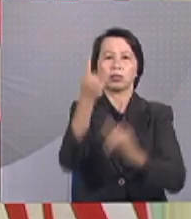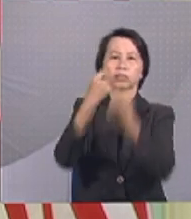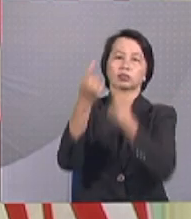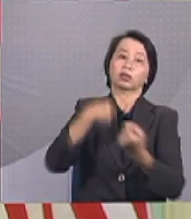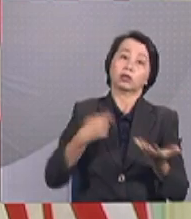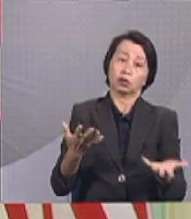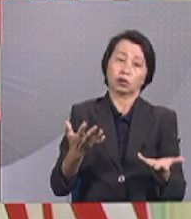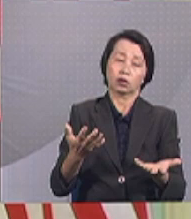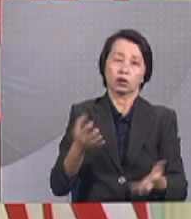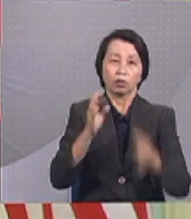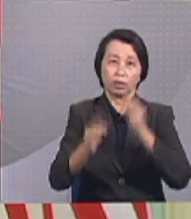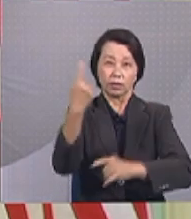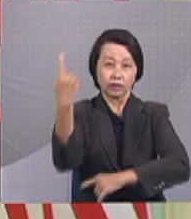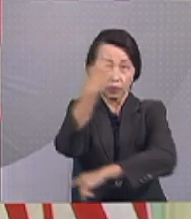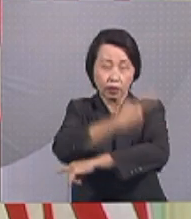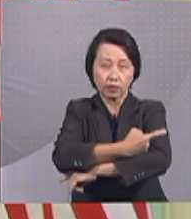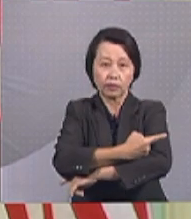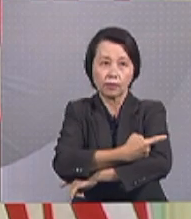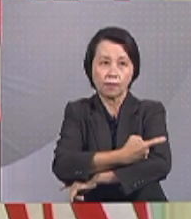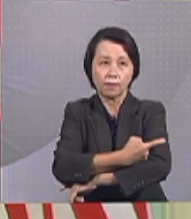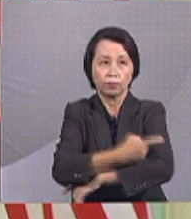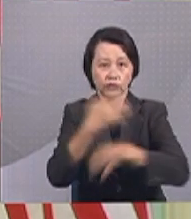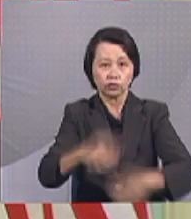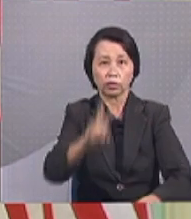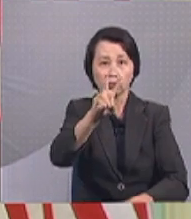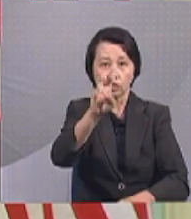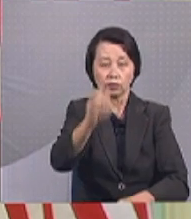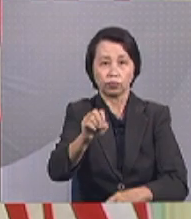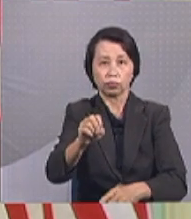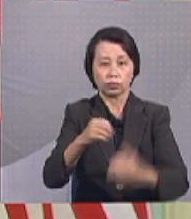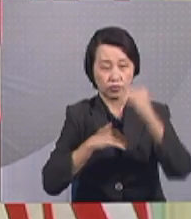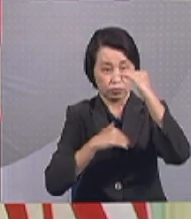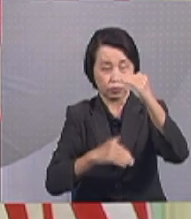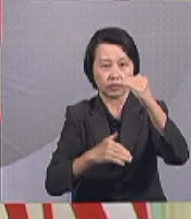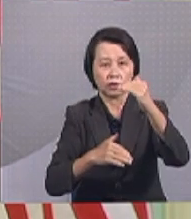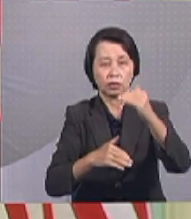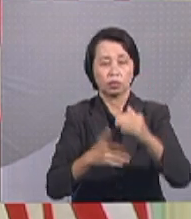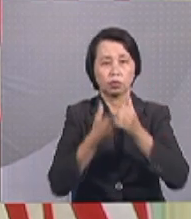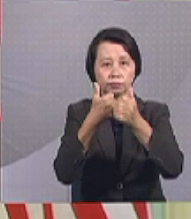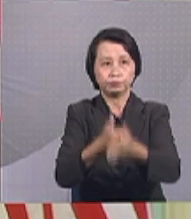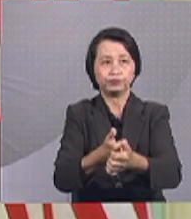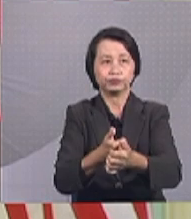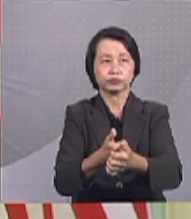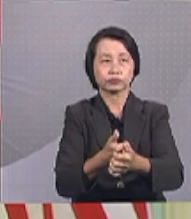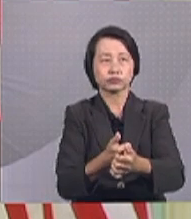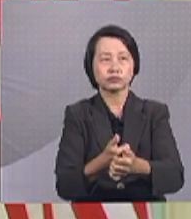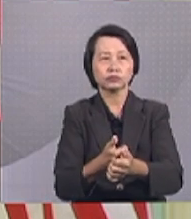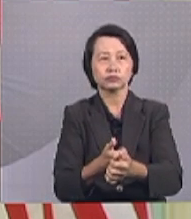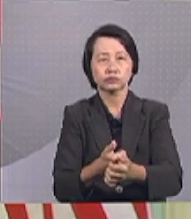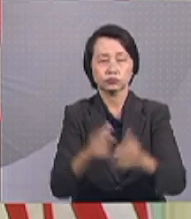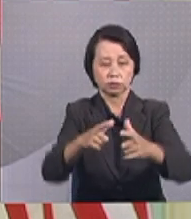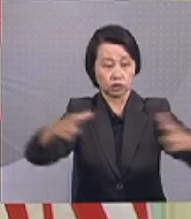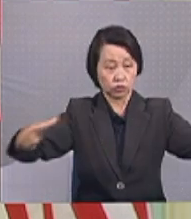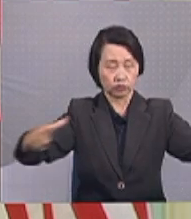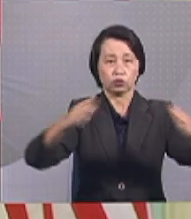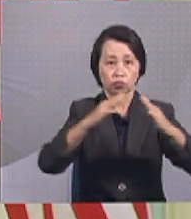sebagainya. Walaupun satu hari itu dan 20 sahaja maksimum, berdasarkan juga kepada keluasan